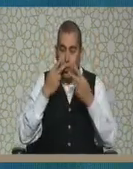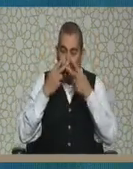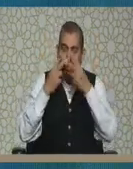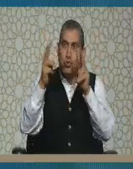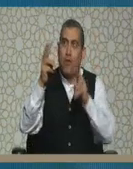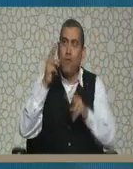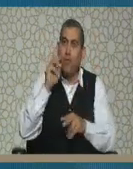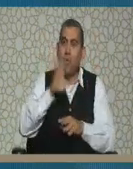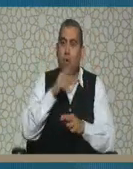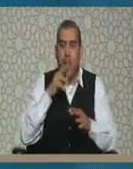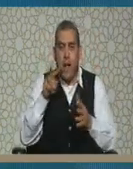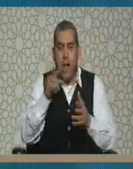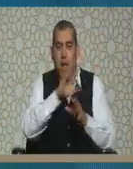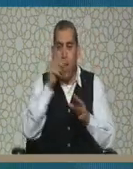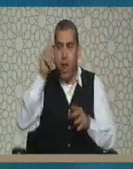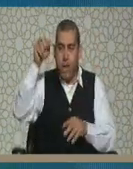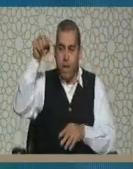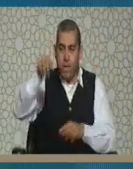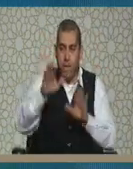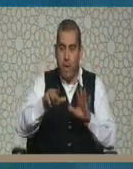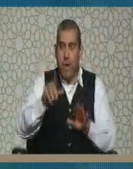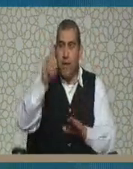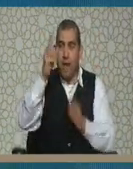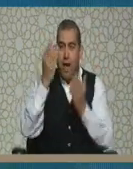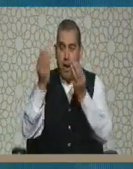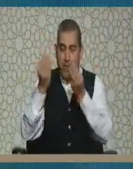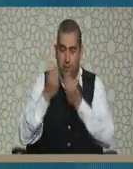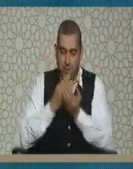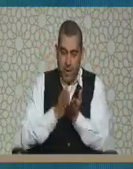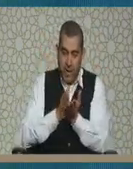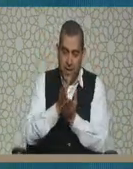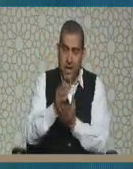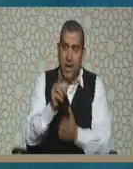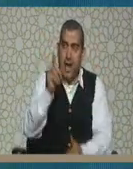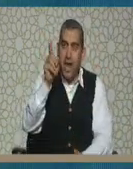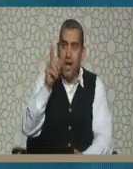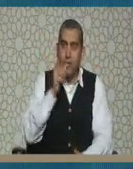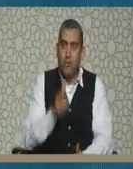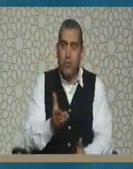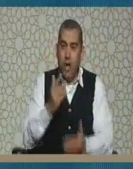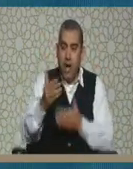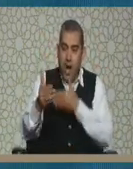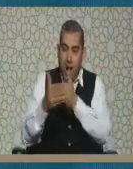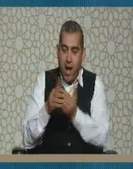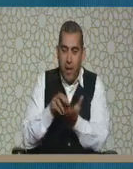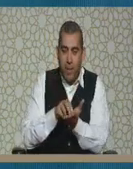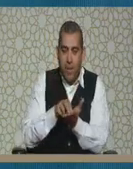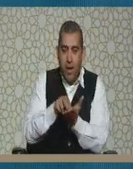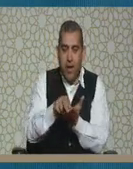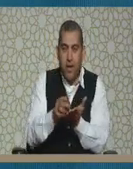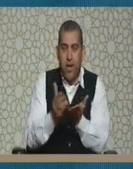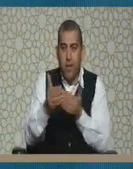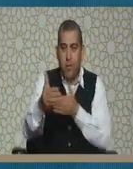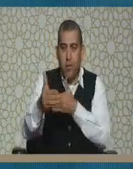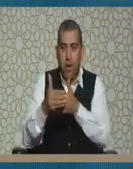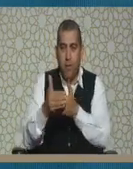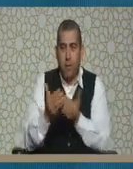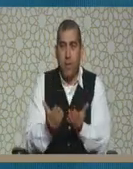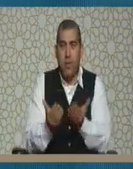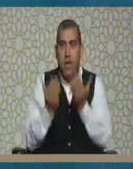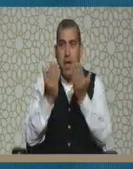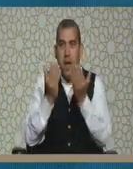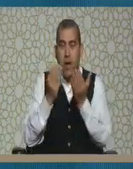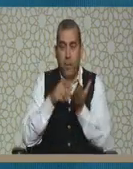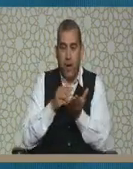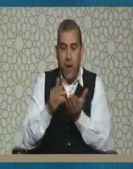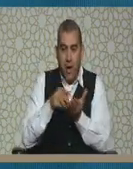ما رايت فاللهم اهدني اليك من اقرب طريق اللهم اهدني